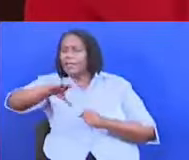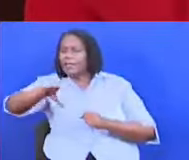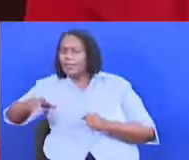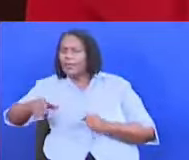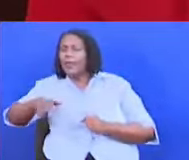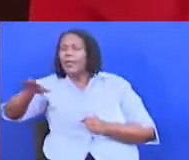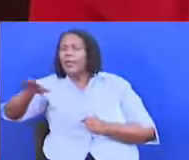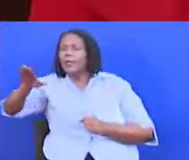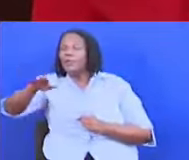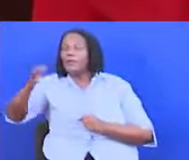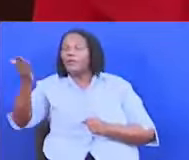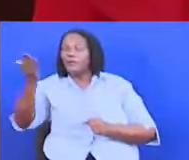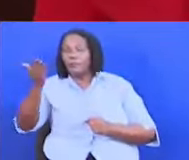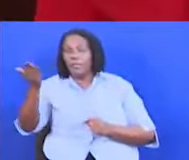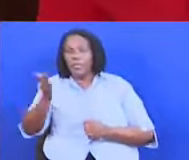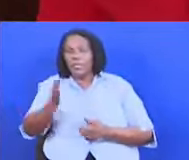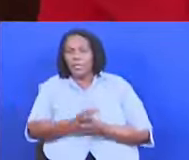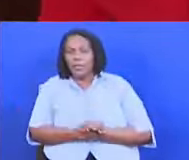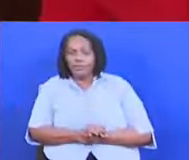maeneo mengine.